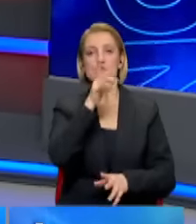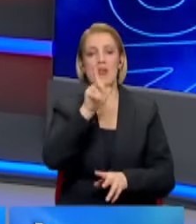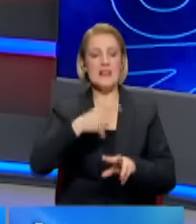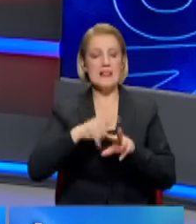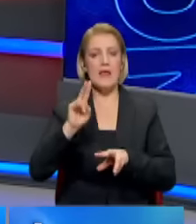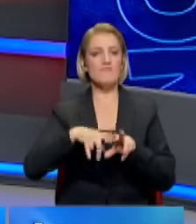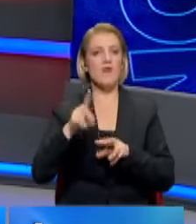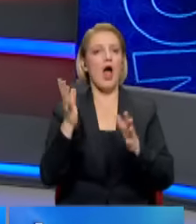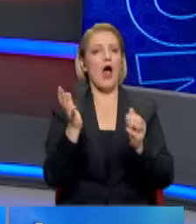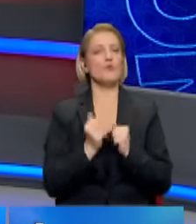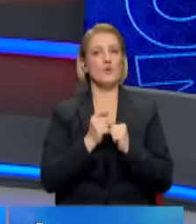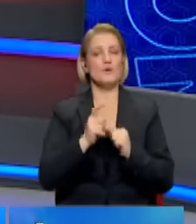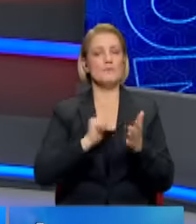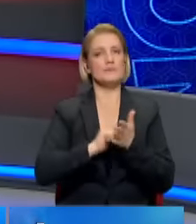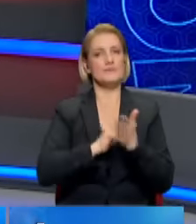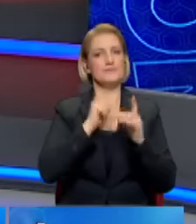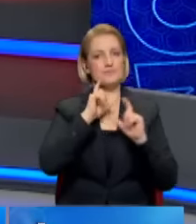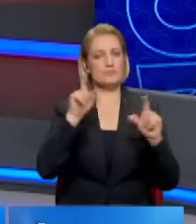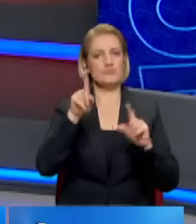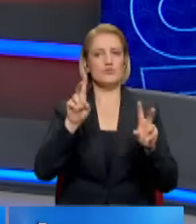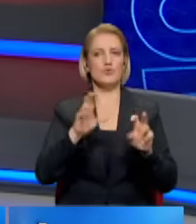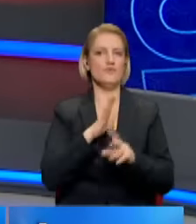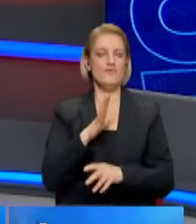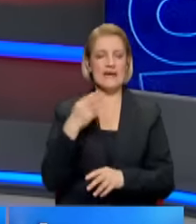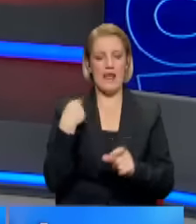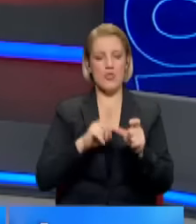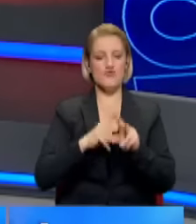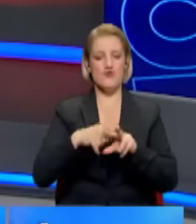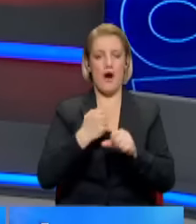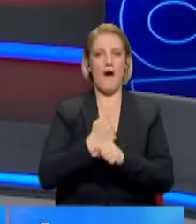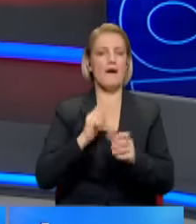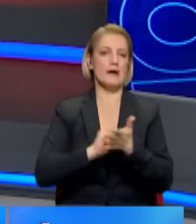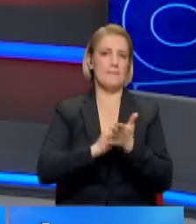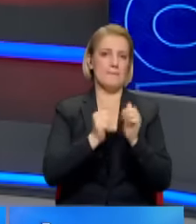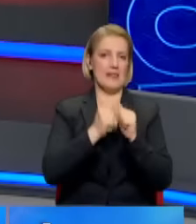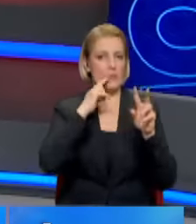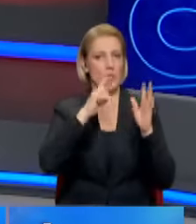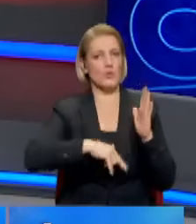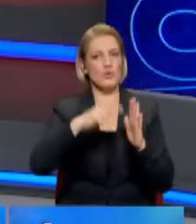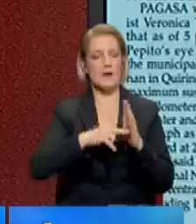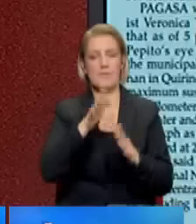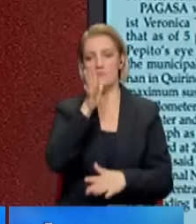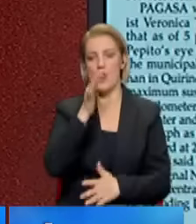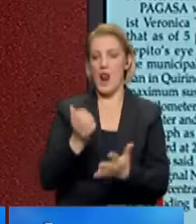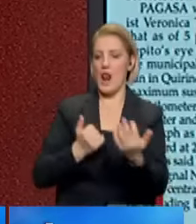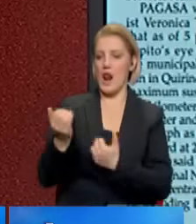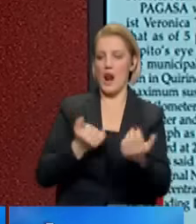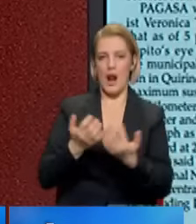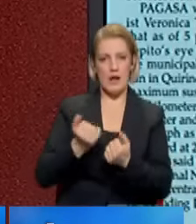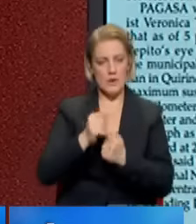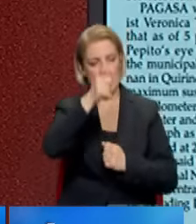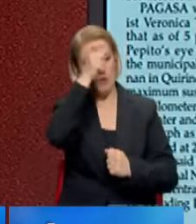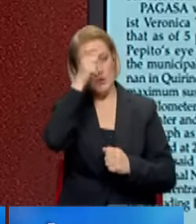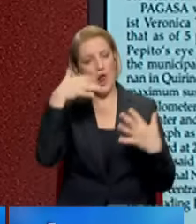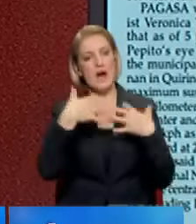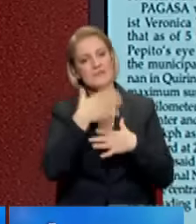leva ile alıyor ve günün gazete manşetlerinde de bu konu var. Yeni Çağ gazetesinden birlikte okuyacağız şimdi. Bulgar alışveriş yapıyor,